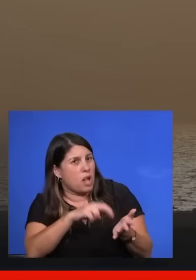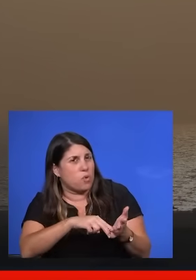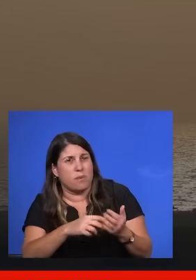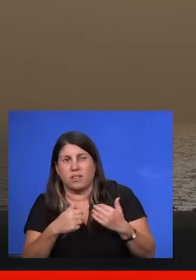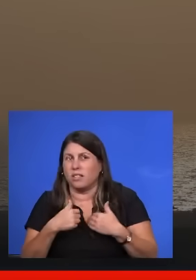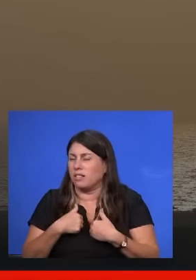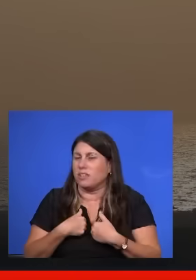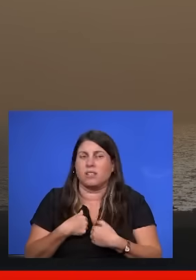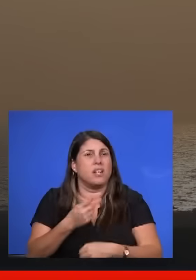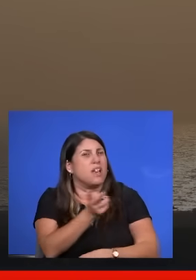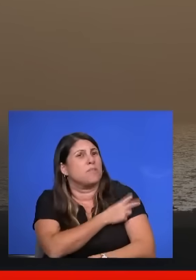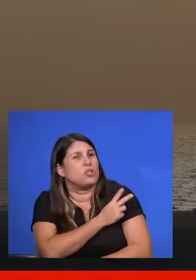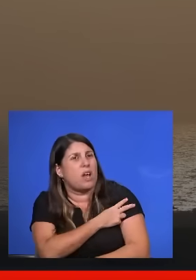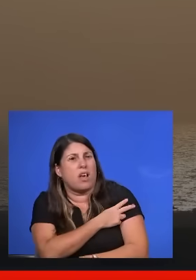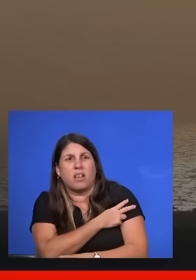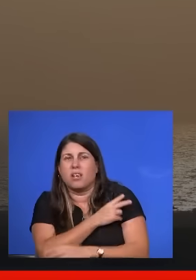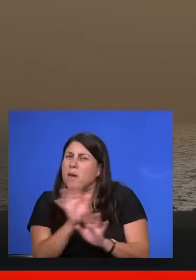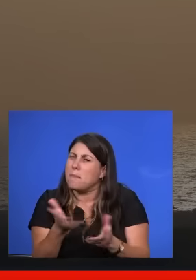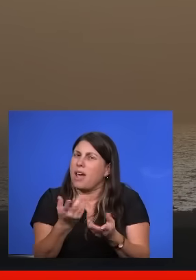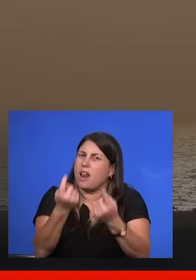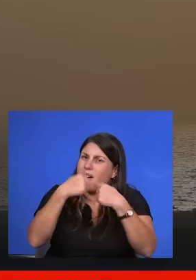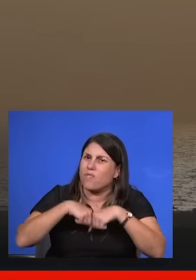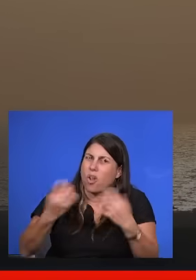משטרה, מהר לבוא אלינו לחלץ אותנו, מהר.